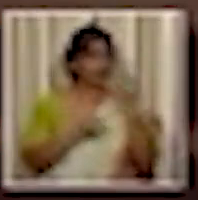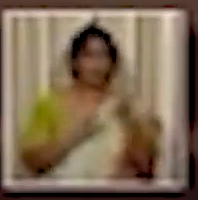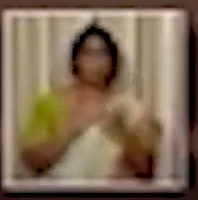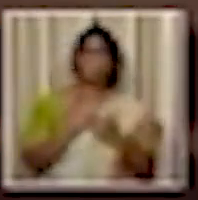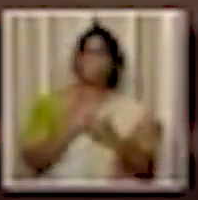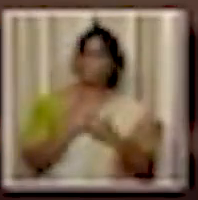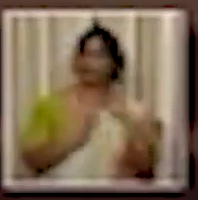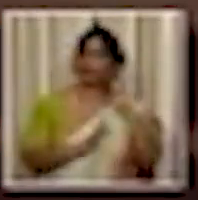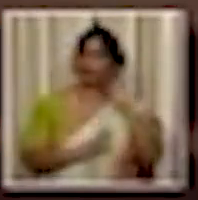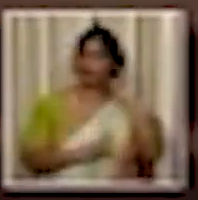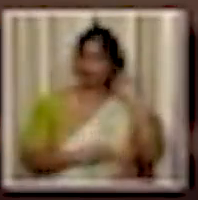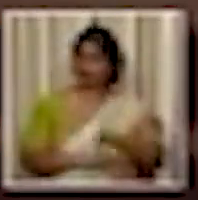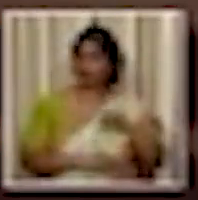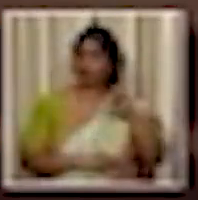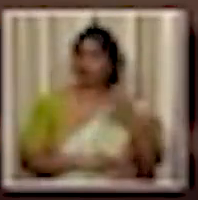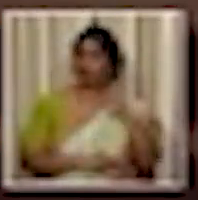මිලියන